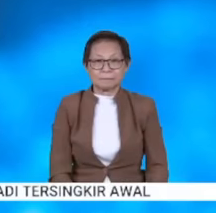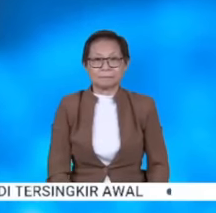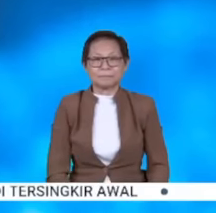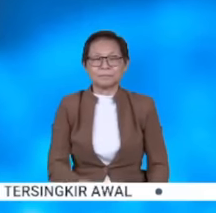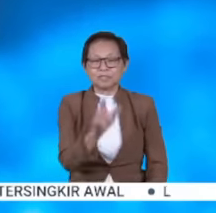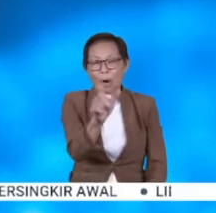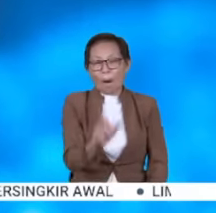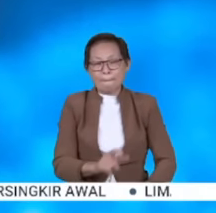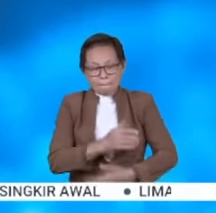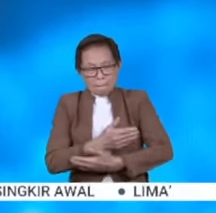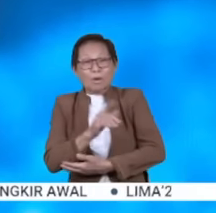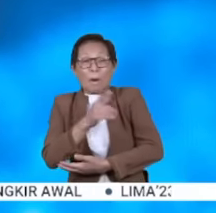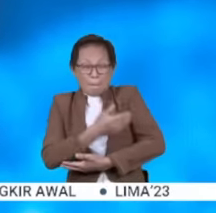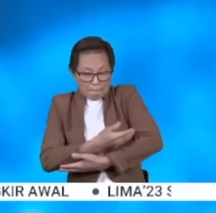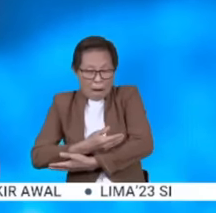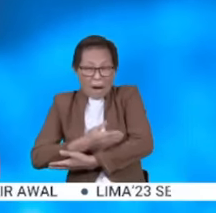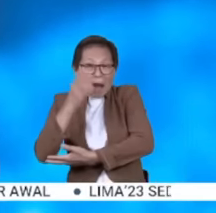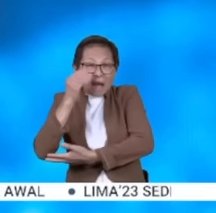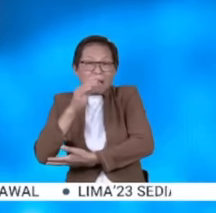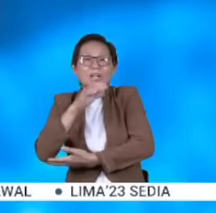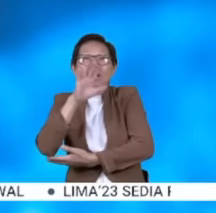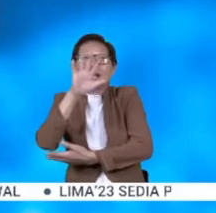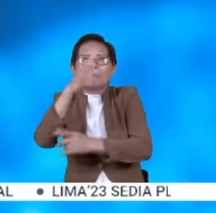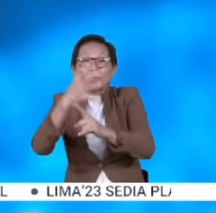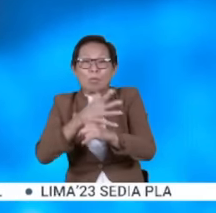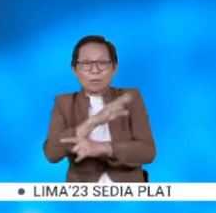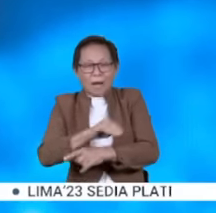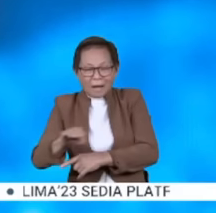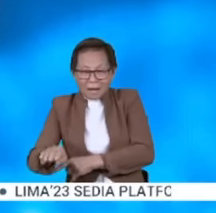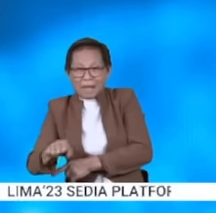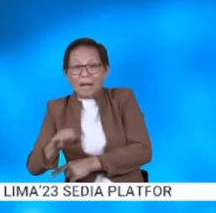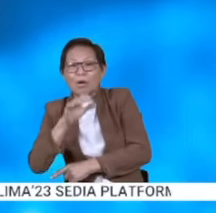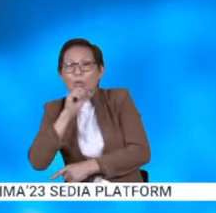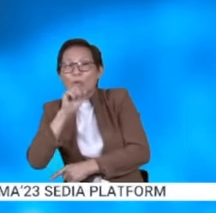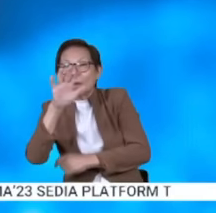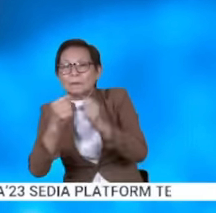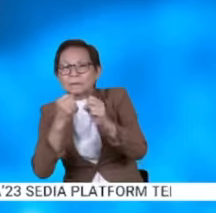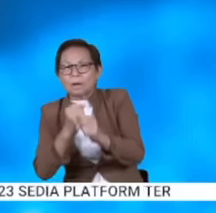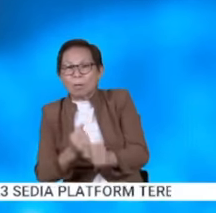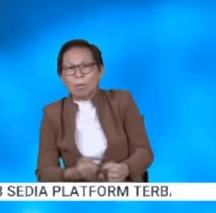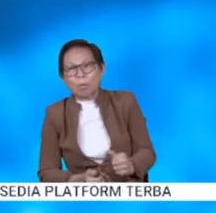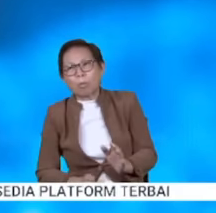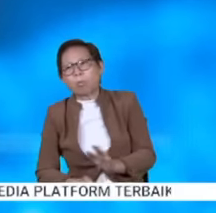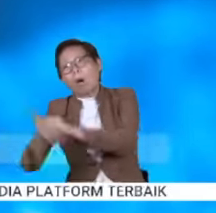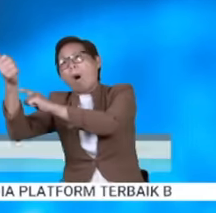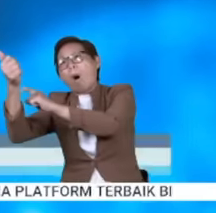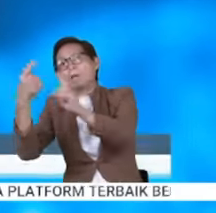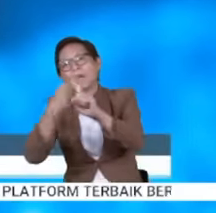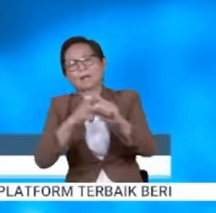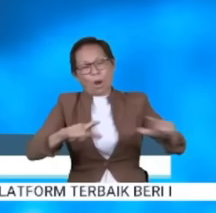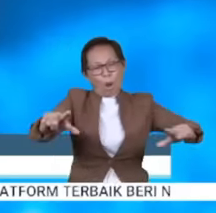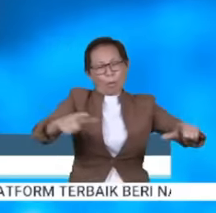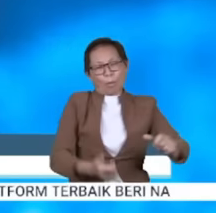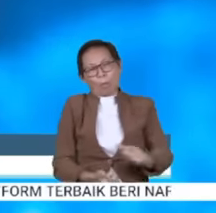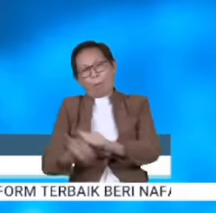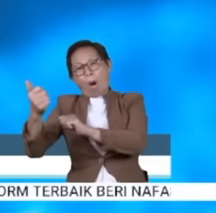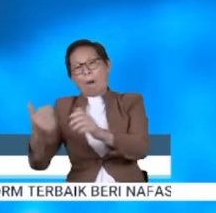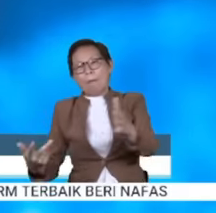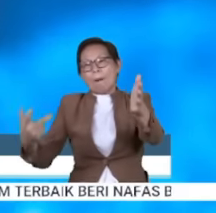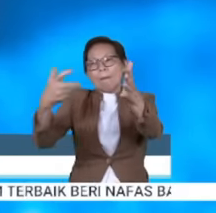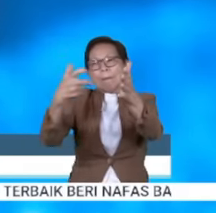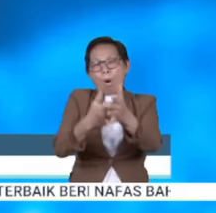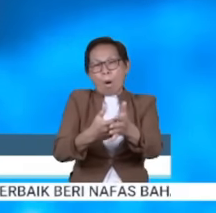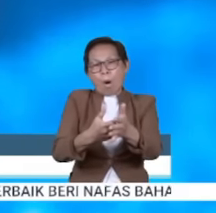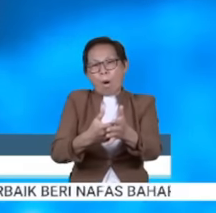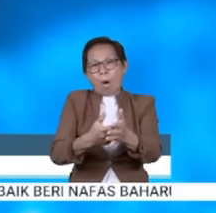seorang bayi lelaki 5 bulan dan seorang kanak-kanak lelaki 5 tahun tercampak keluar daripada sebuah lori yang terbit